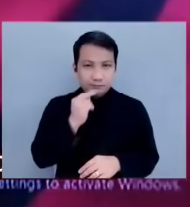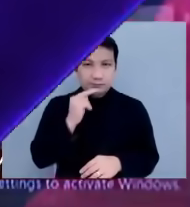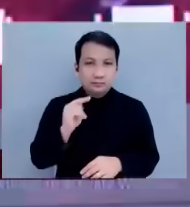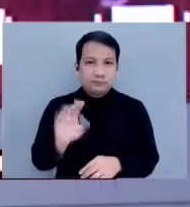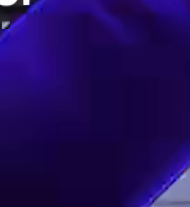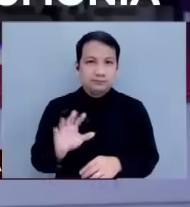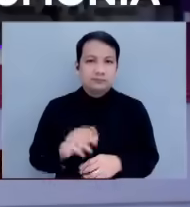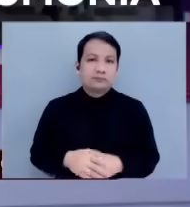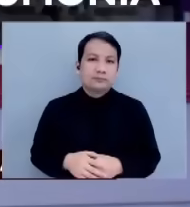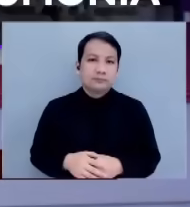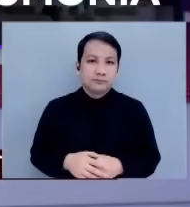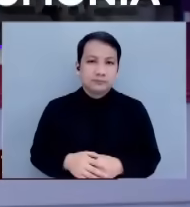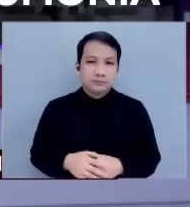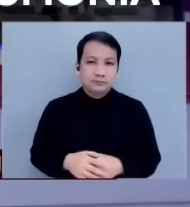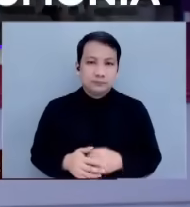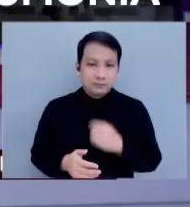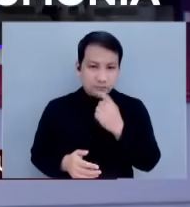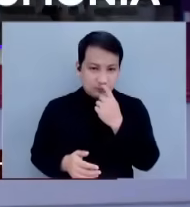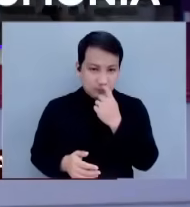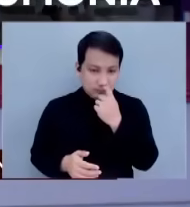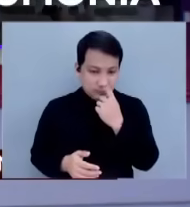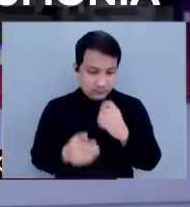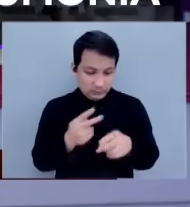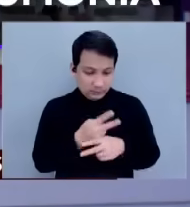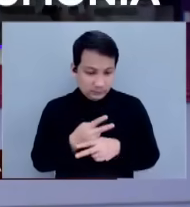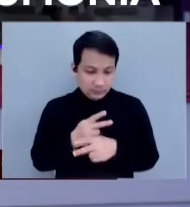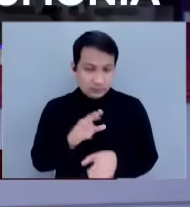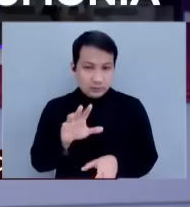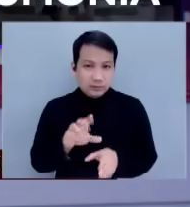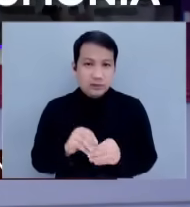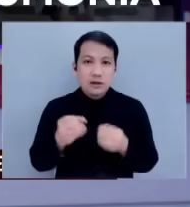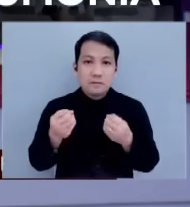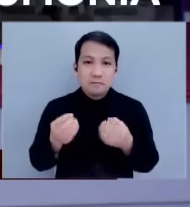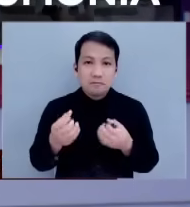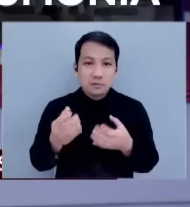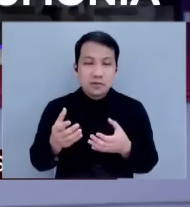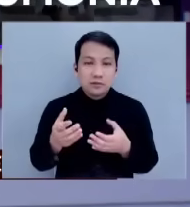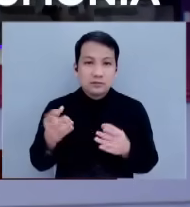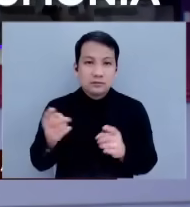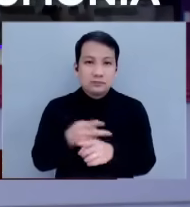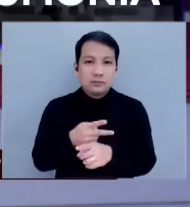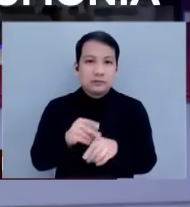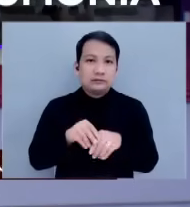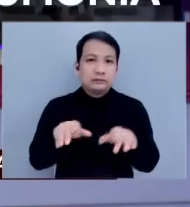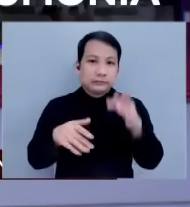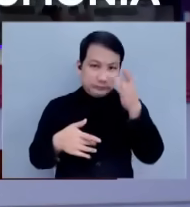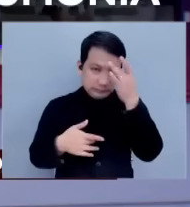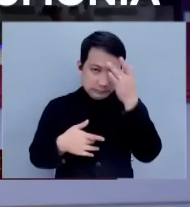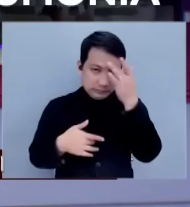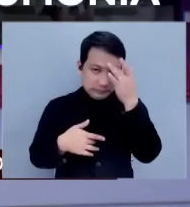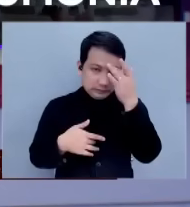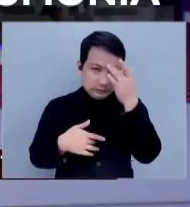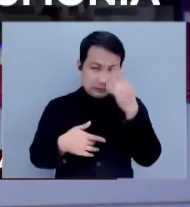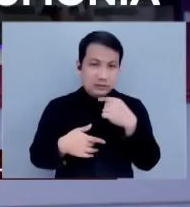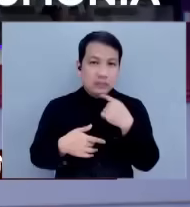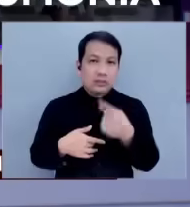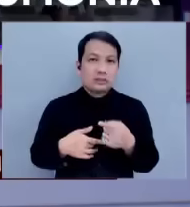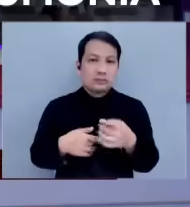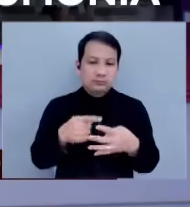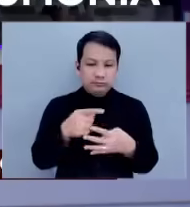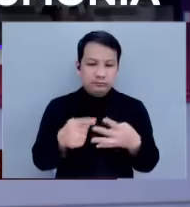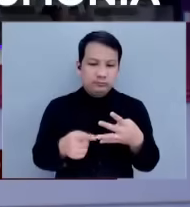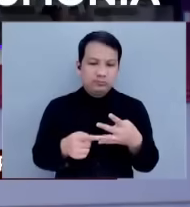5. Ingat po, lalo ngayong marami na naman ang nagkakasakit. Kagagaling nga lang ng